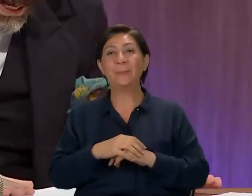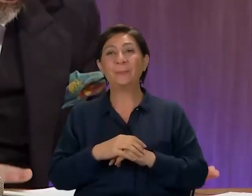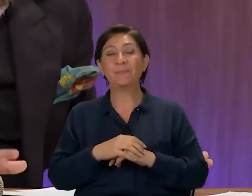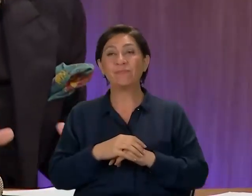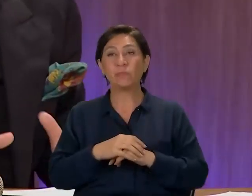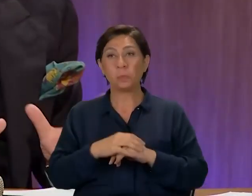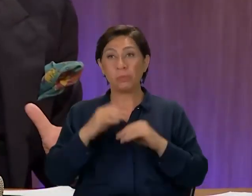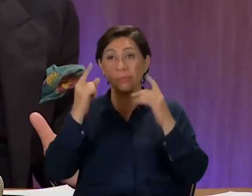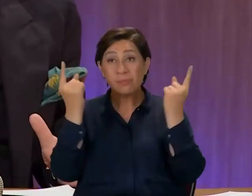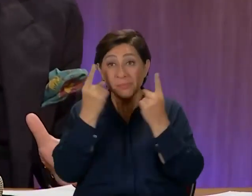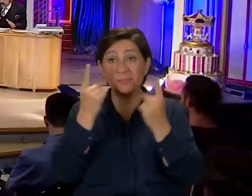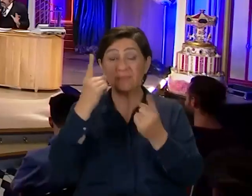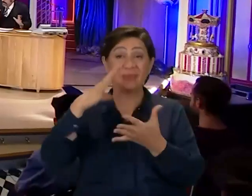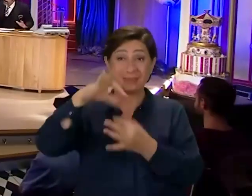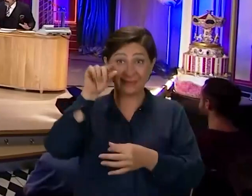Bir kere